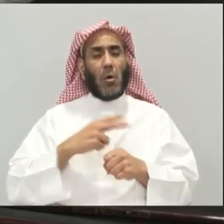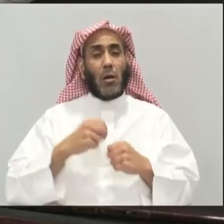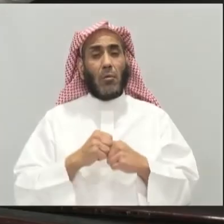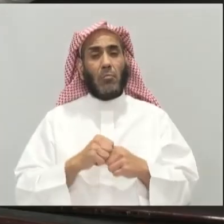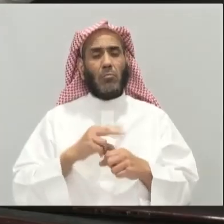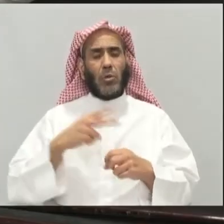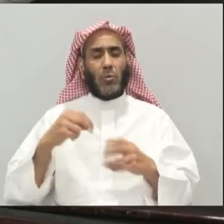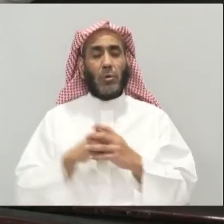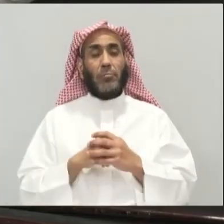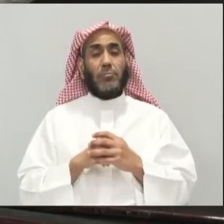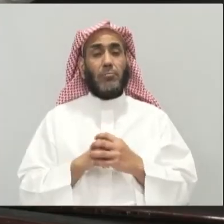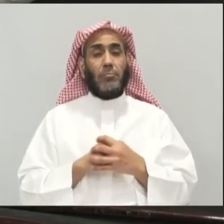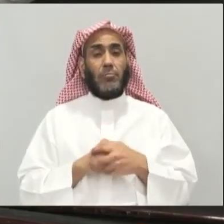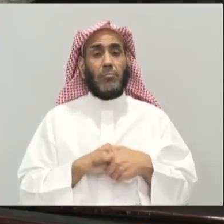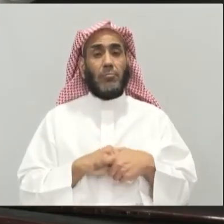متنوعه